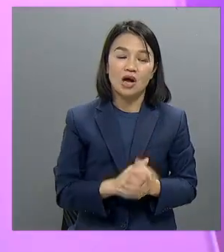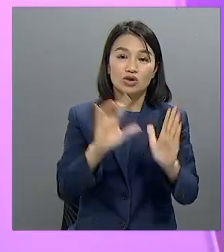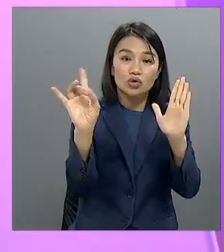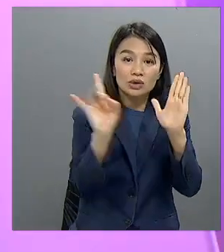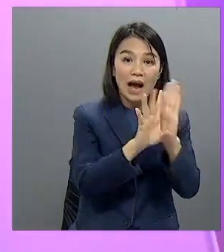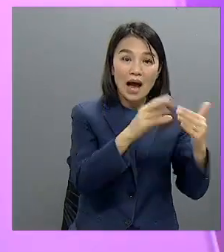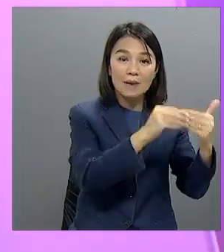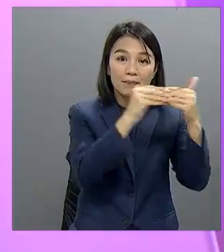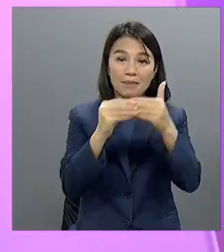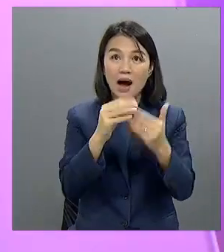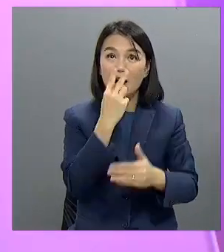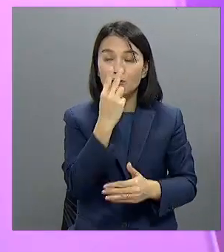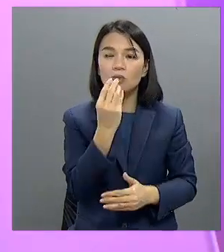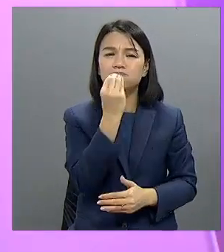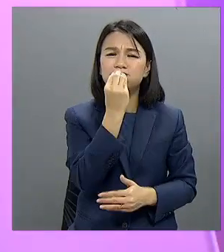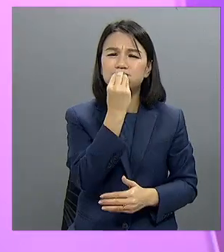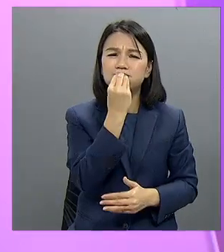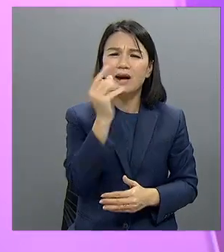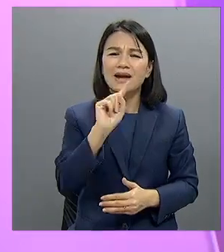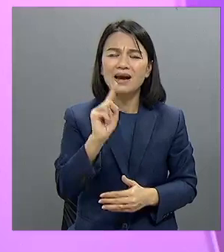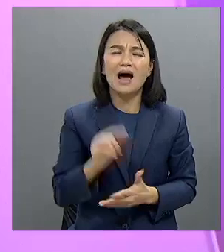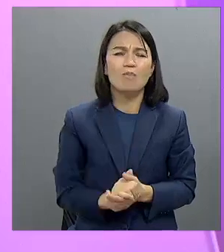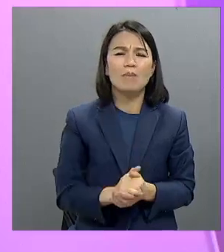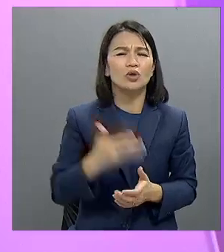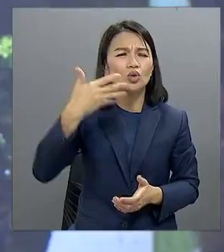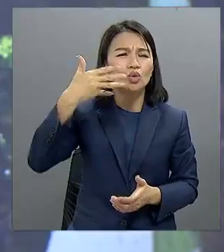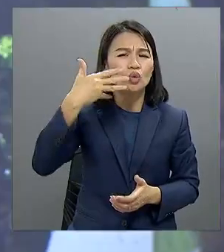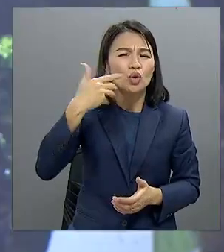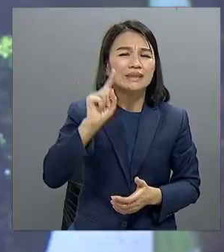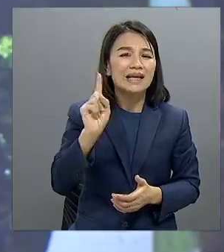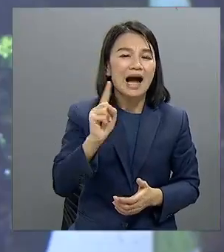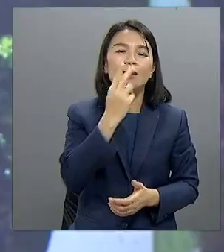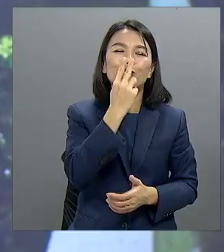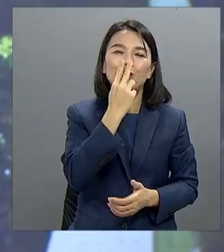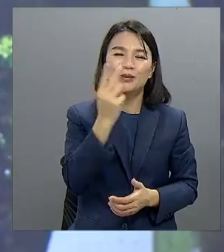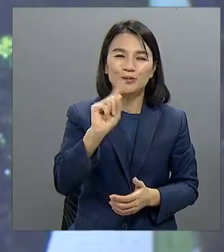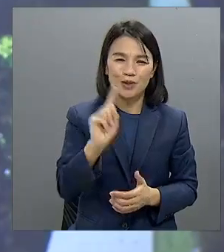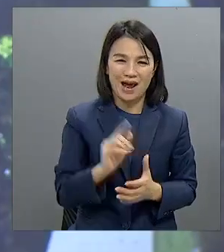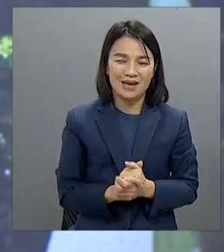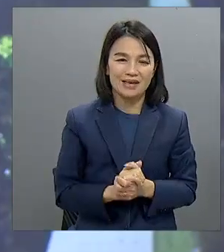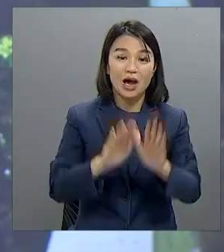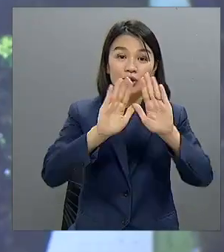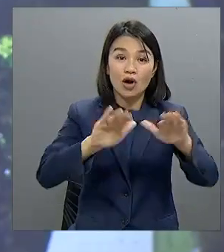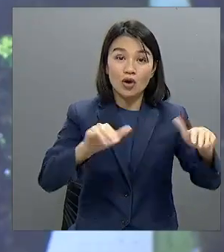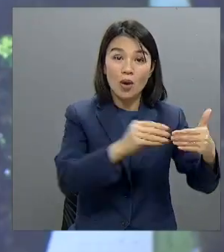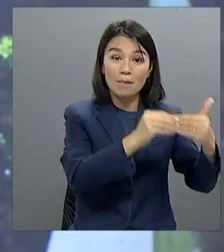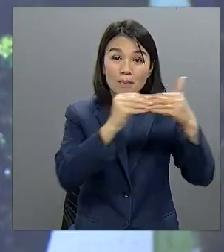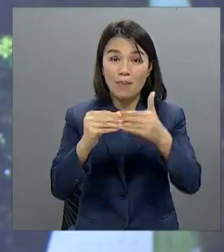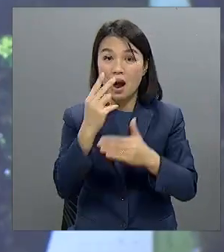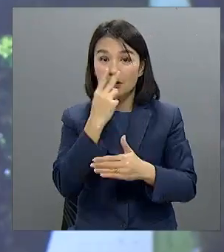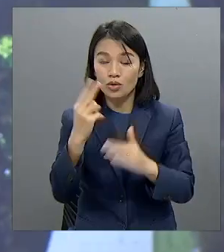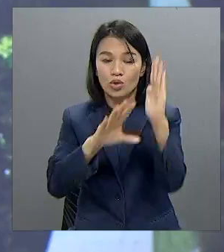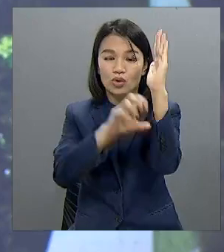ทาไปกินดีกว่าอะไรแซ่บๆปิดท้ายรายการในค ำใช่เลยค่ะพาน้องๆและคุณผู้ชมไปที่จังหวัดสุราษฎร์ธานีค่ะกับเม